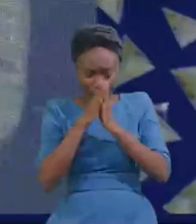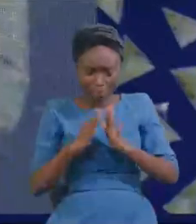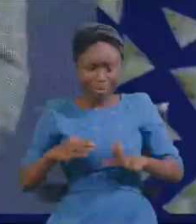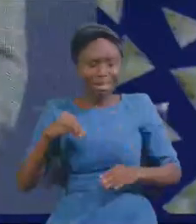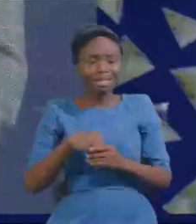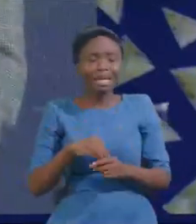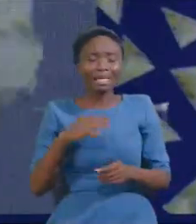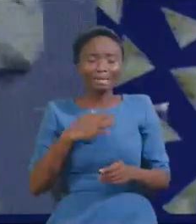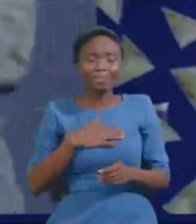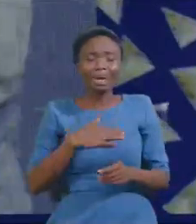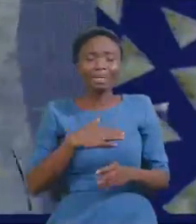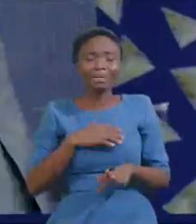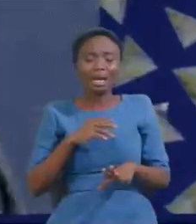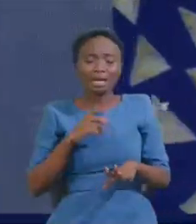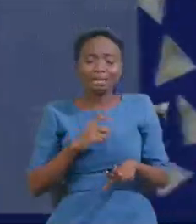mes imaginations,